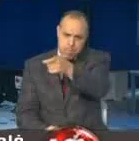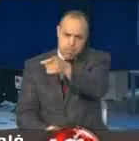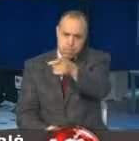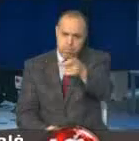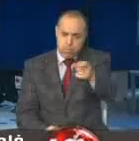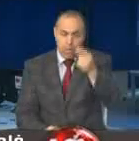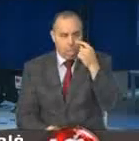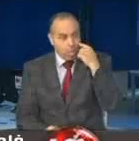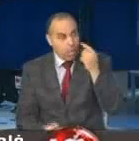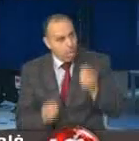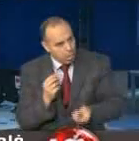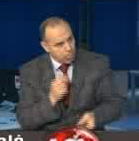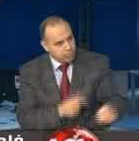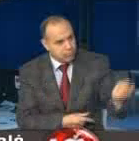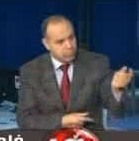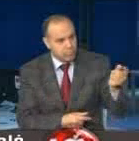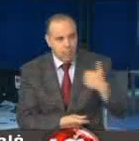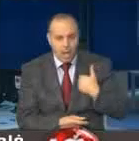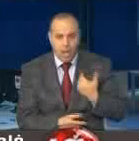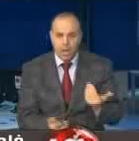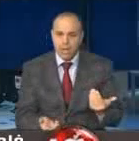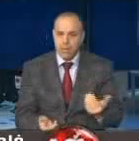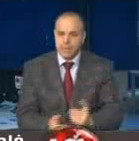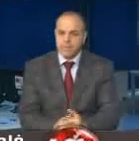في الجري أيضا.